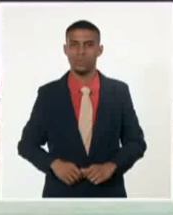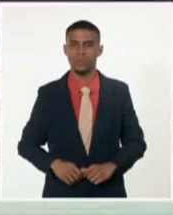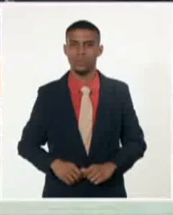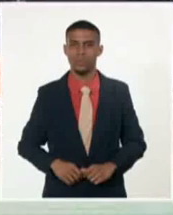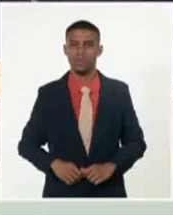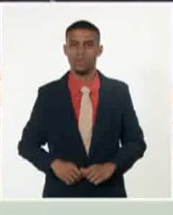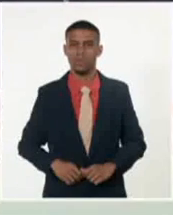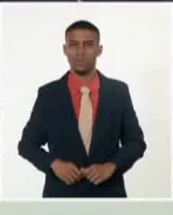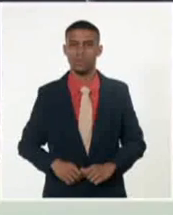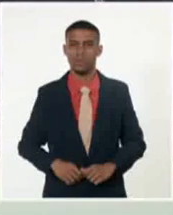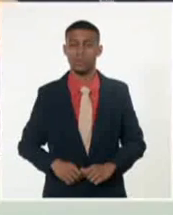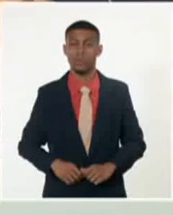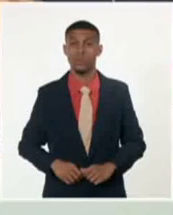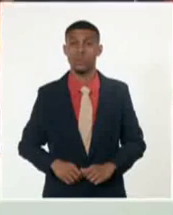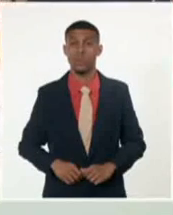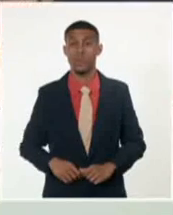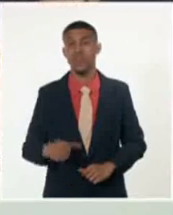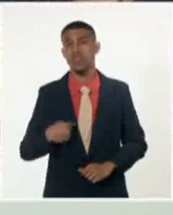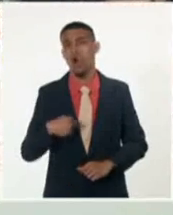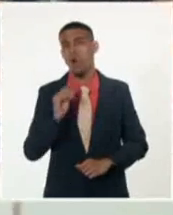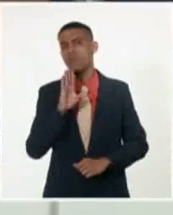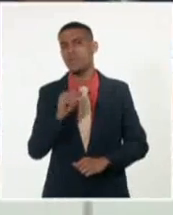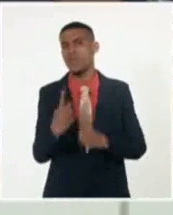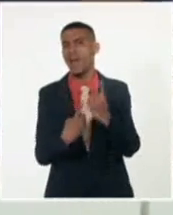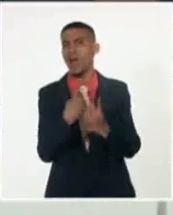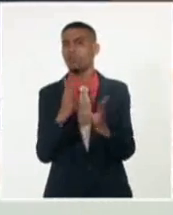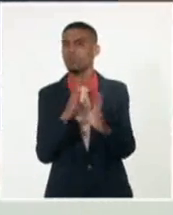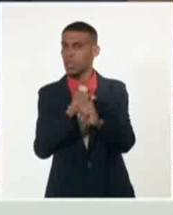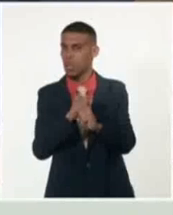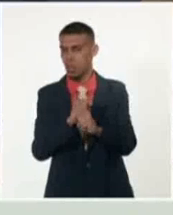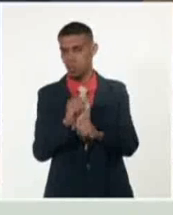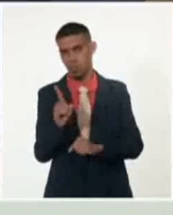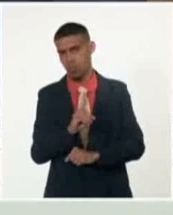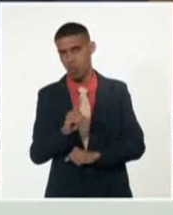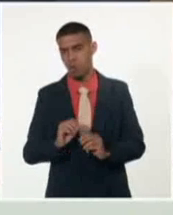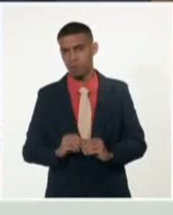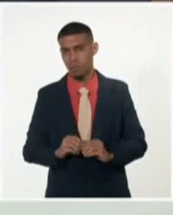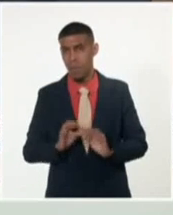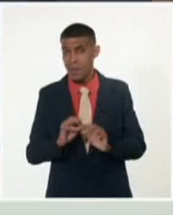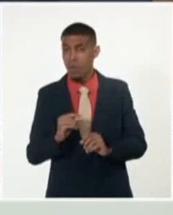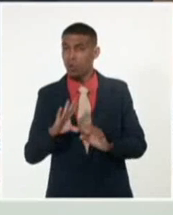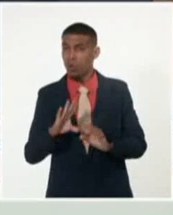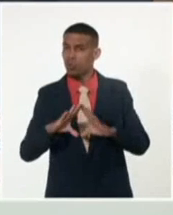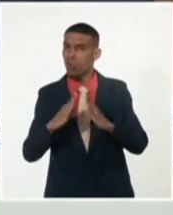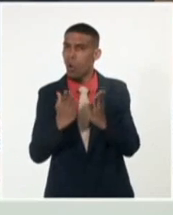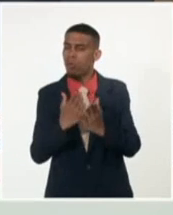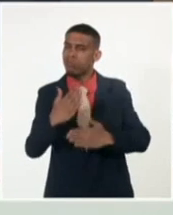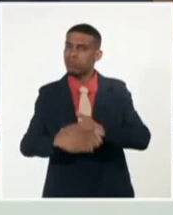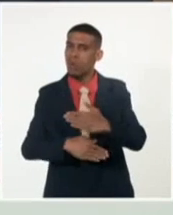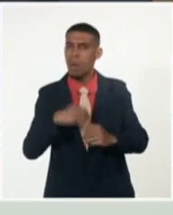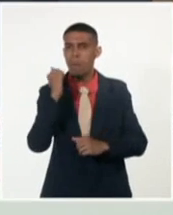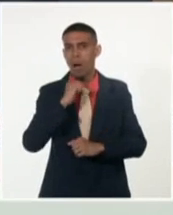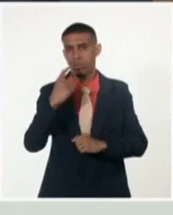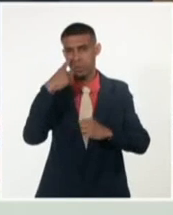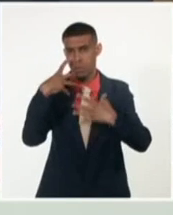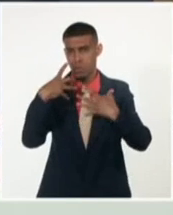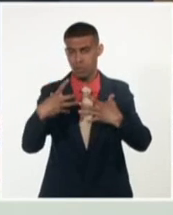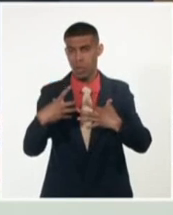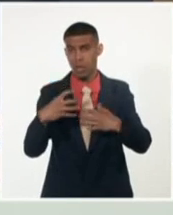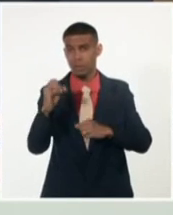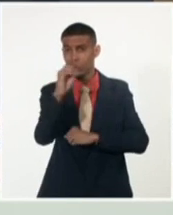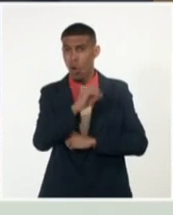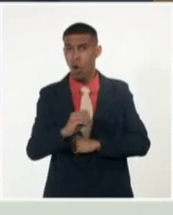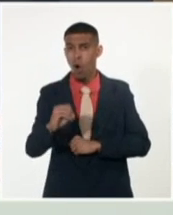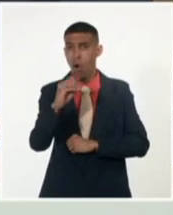réunissent. No revelo ningún secreto si afirmo que las consecuencias más nefastas del actual orden económico y